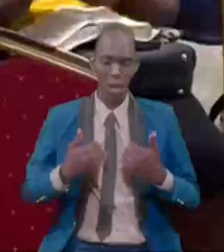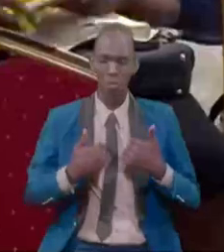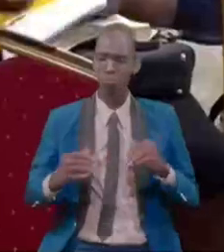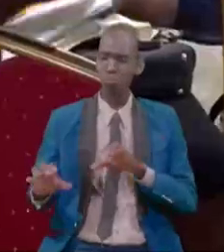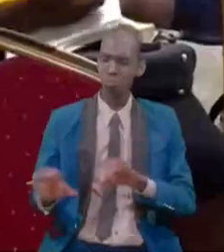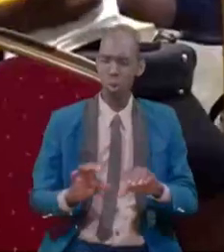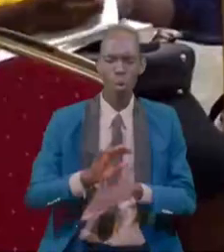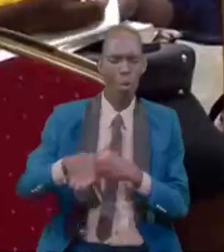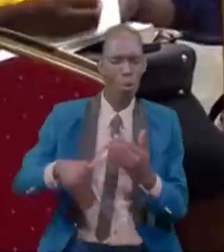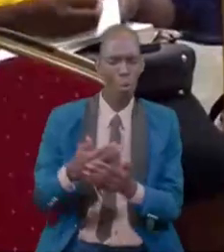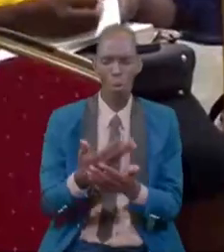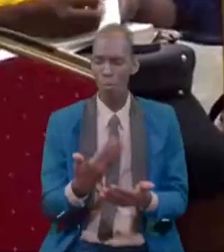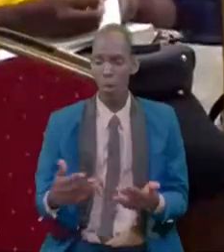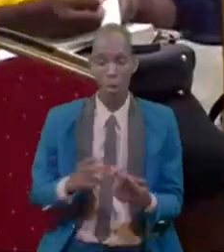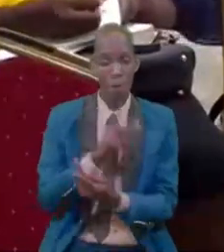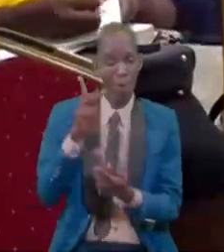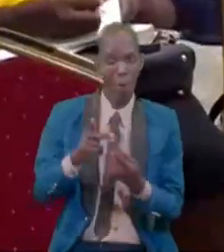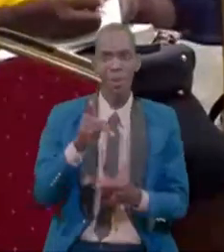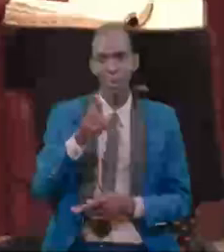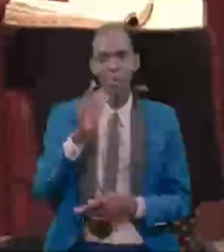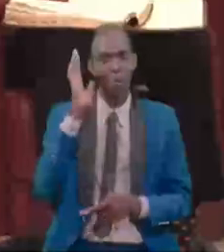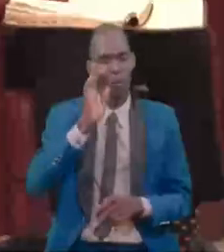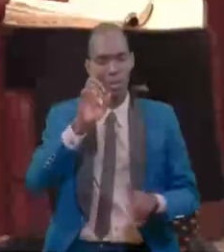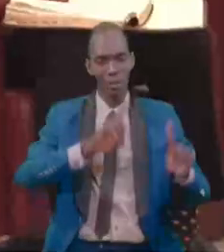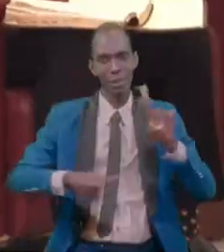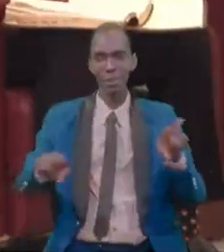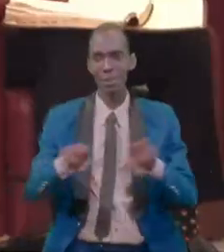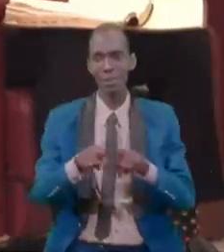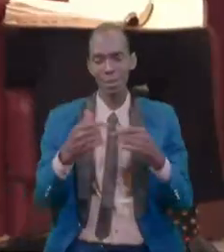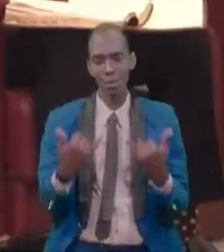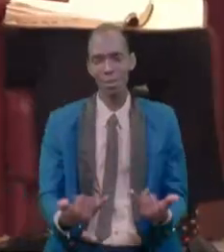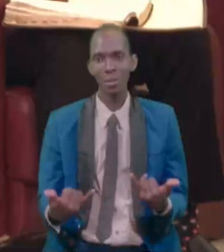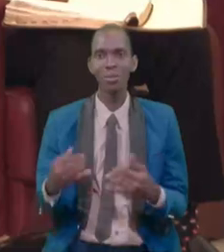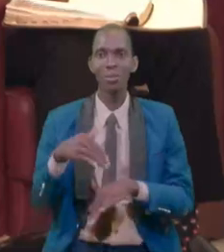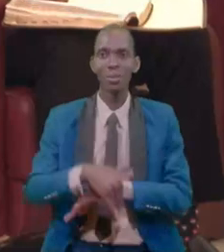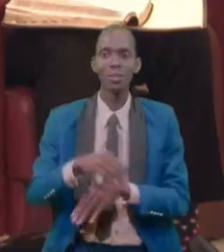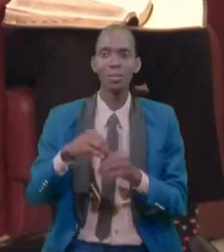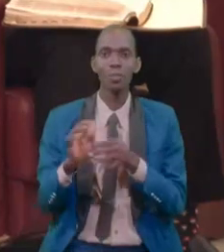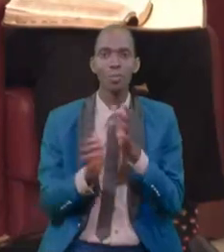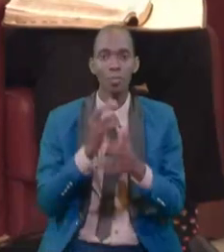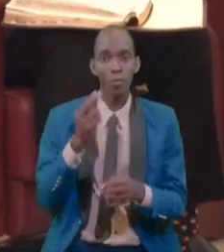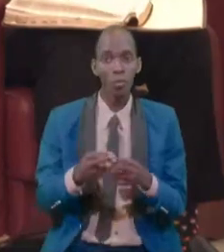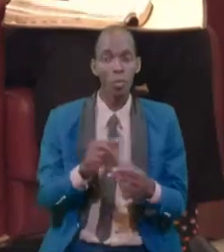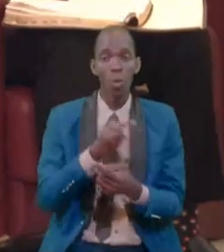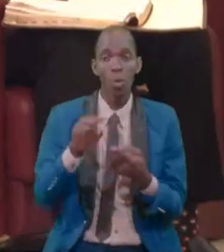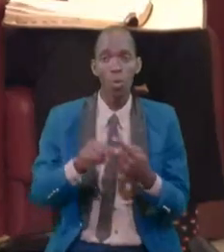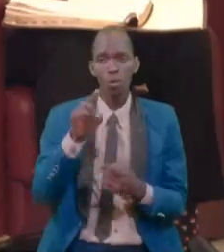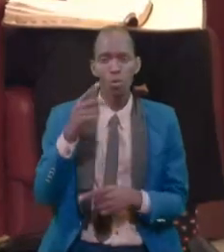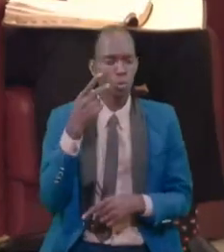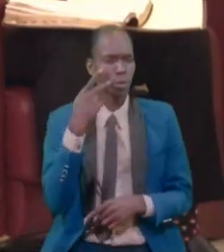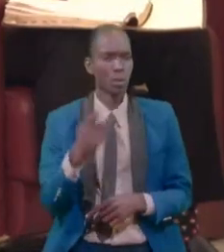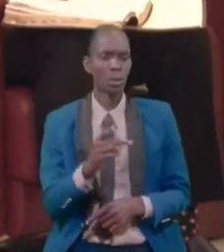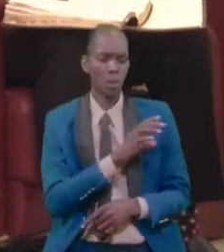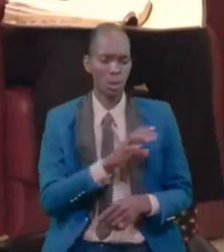qu'il fait tout à merveille. Vous allez répéter la même chose ce jour. Lorsque vous verrez la manifestation de sa puissance dans votre